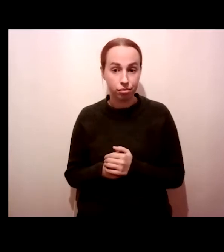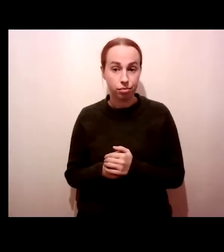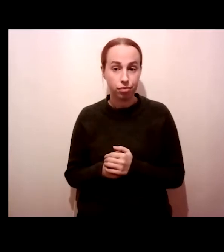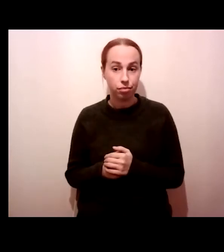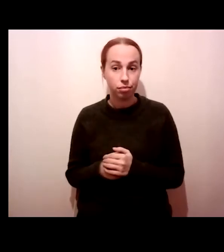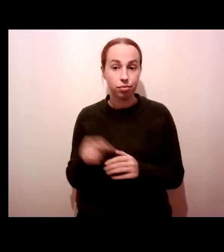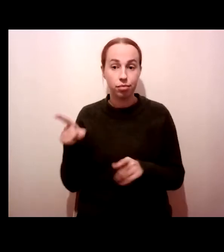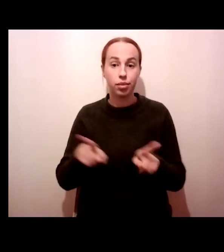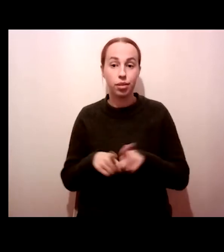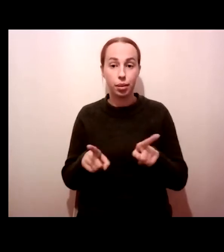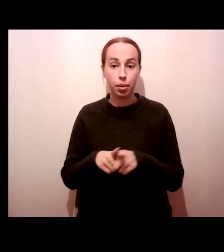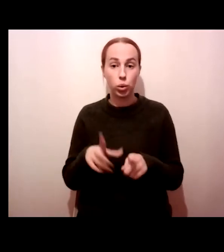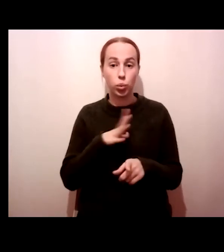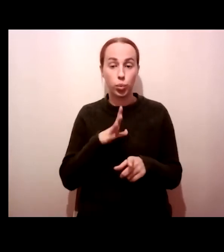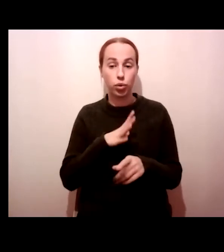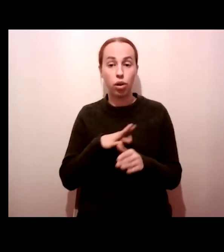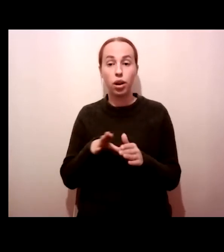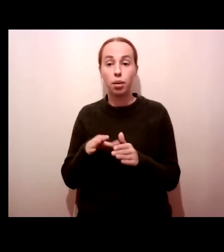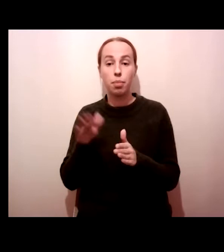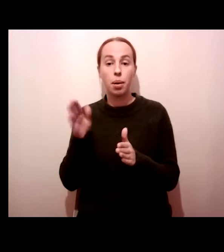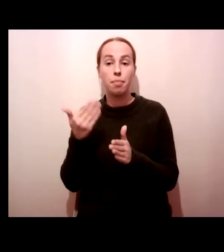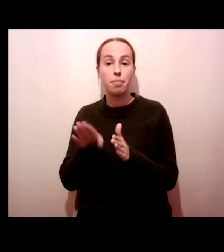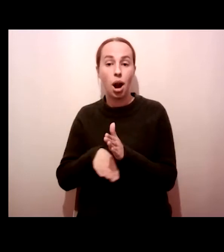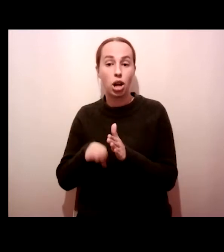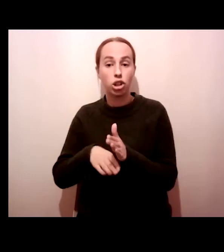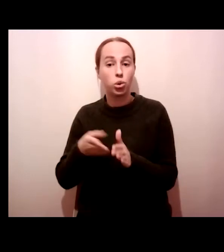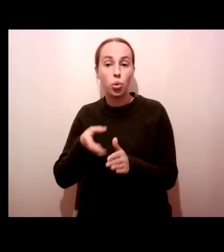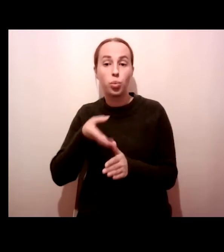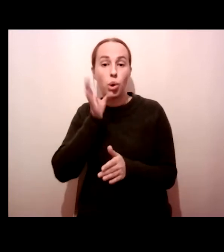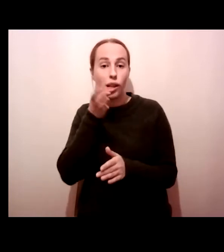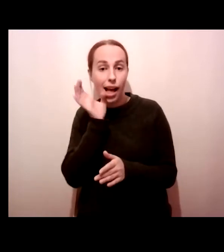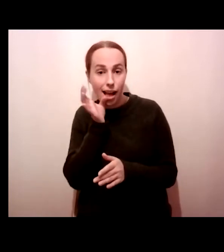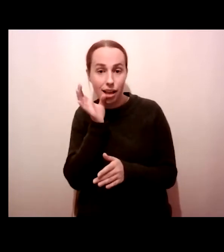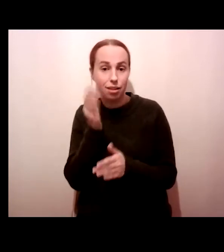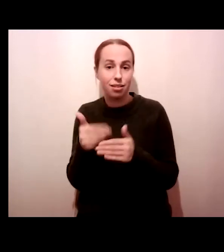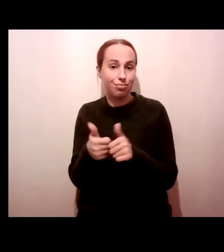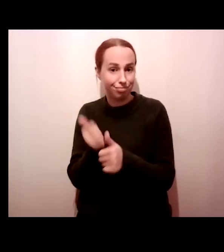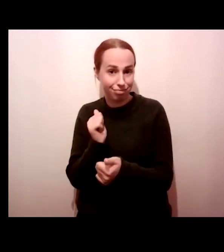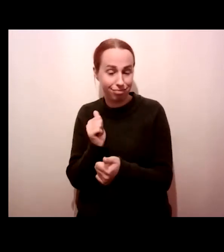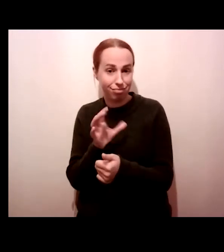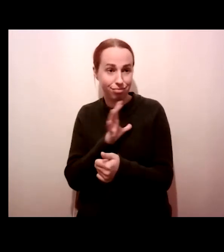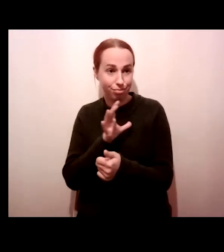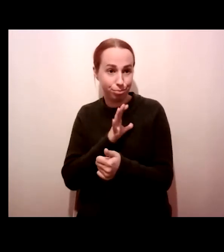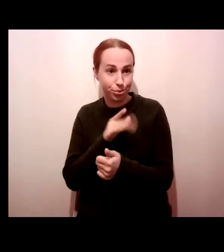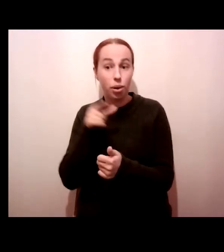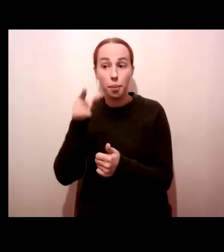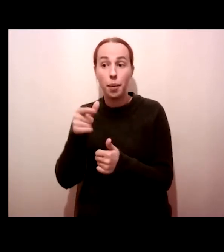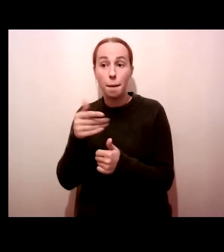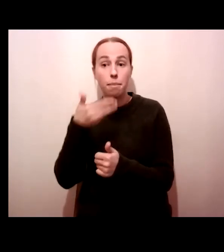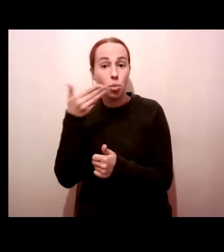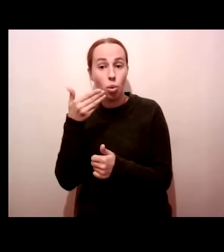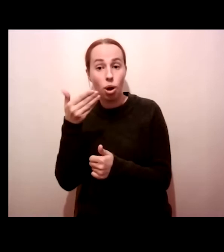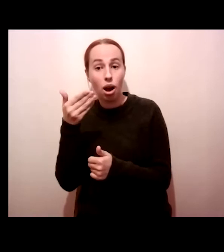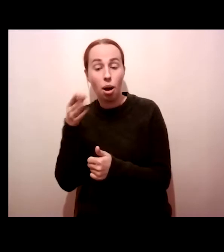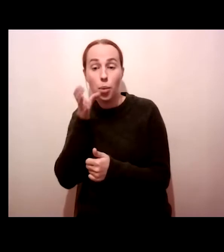klausimais netgi pasirodėme prasčiau už Bulgariją, kuri visose dažniausiai apklausose